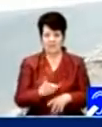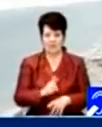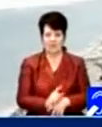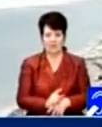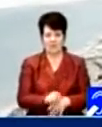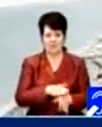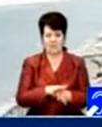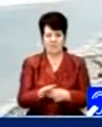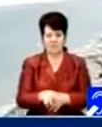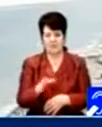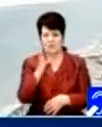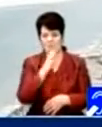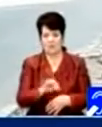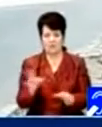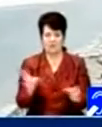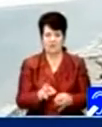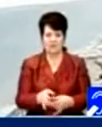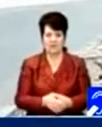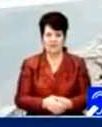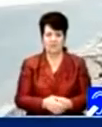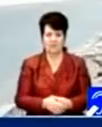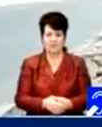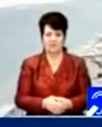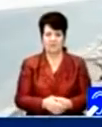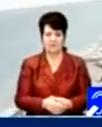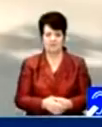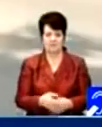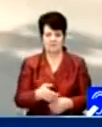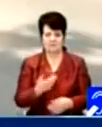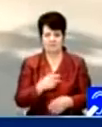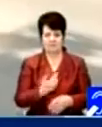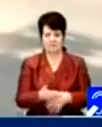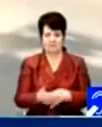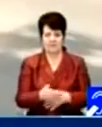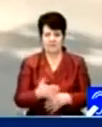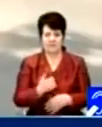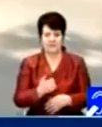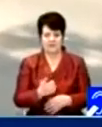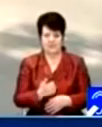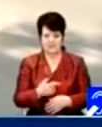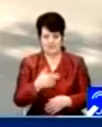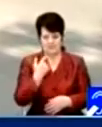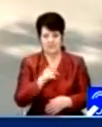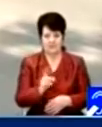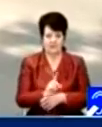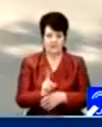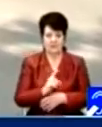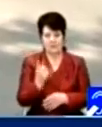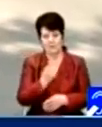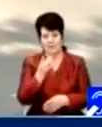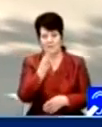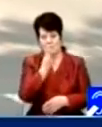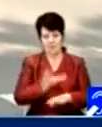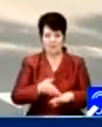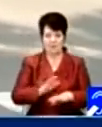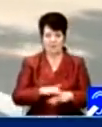plec cu ruta, fiindcă n-am unde să încap și eu. De obicei se regulează. Prima oră e mai complicat,